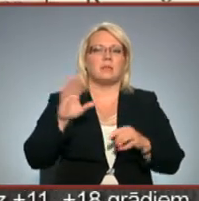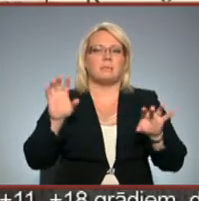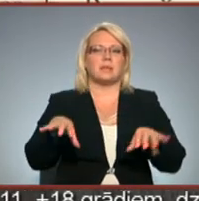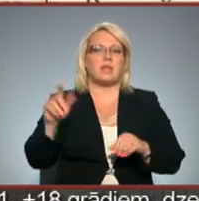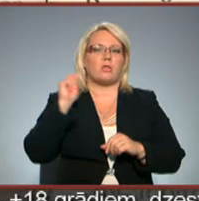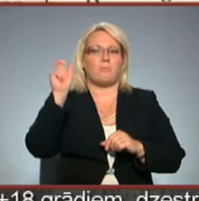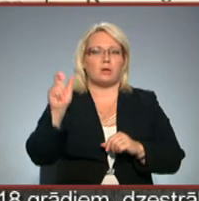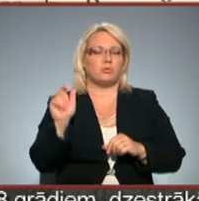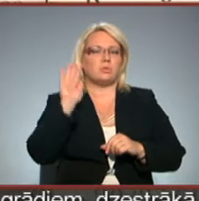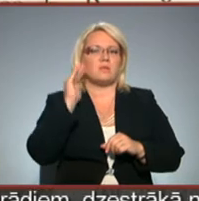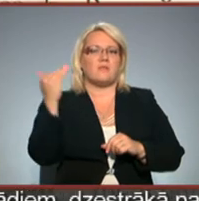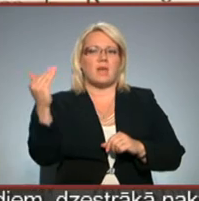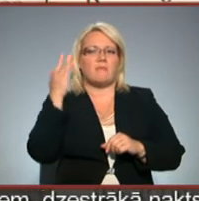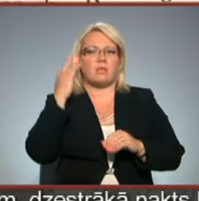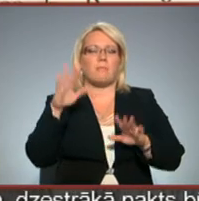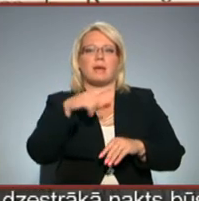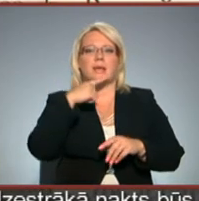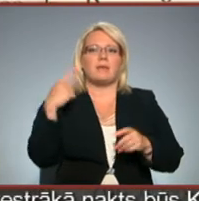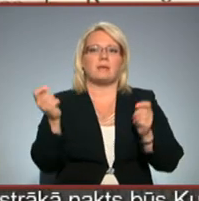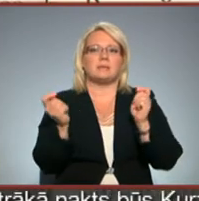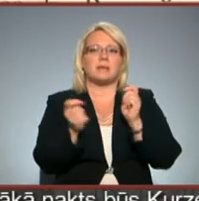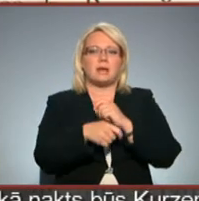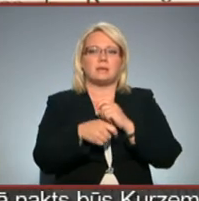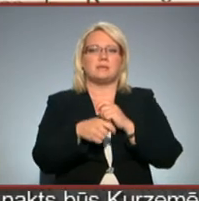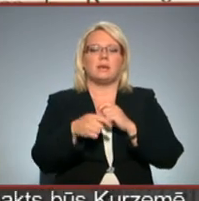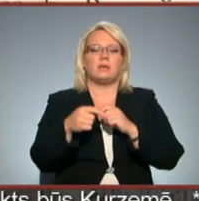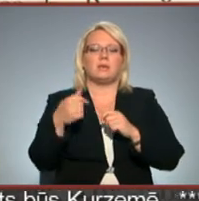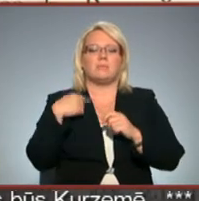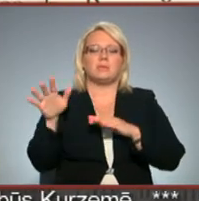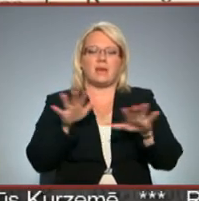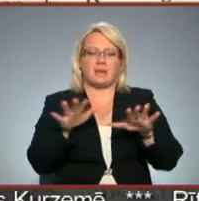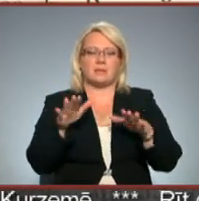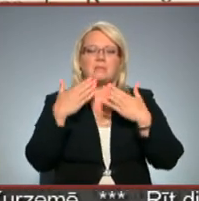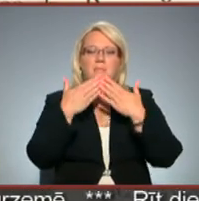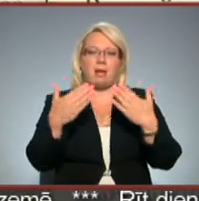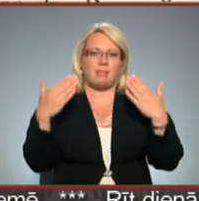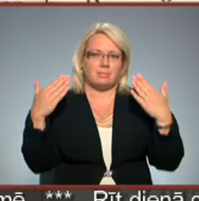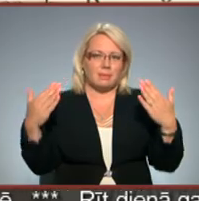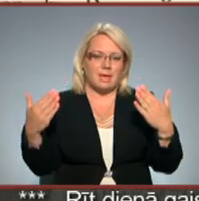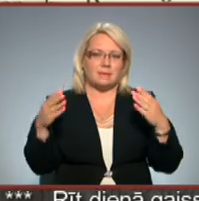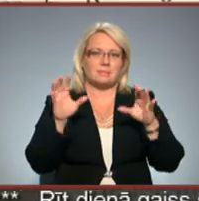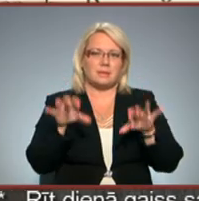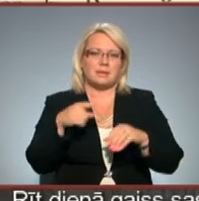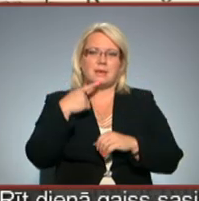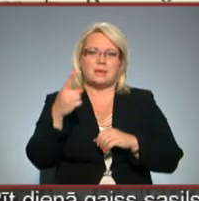un uzklausījām viņa viedokli par Krievijas sankciju sekām Latvijas tautas saimniecībā. Paldies, kā saka prezidents, ir jārīkojas.